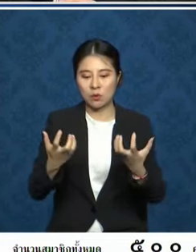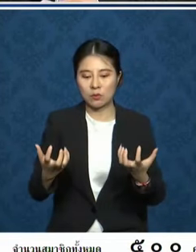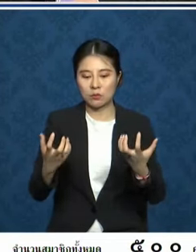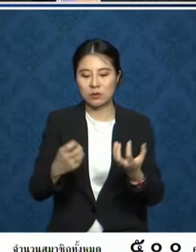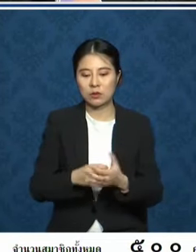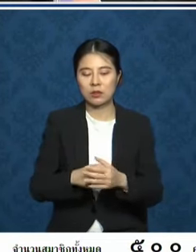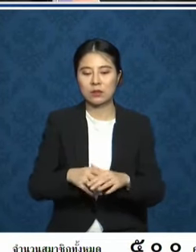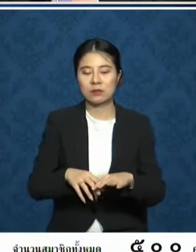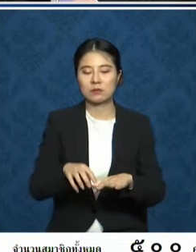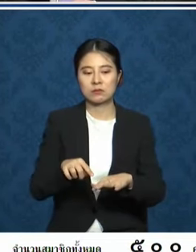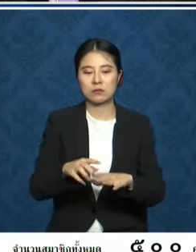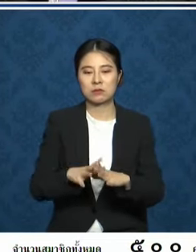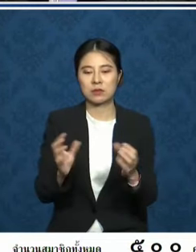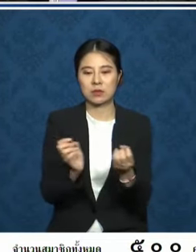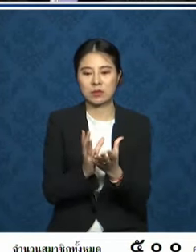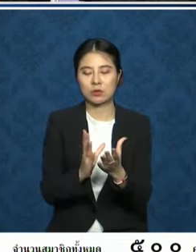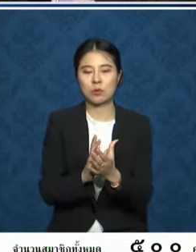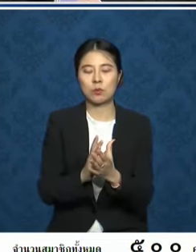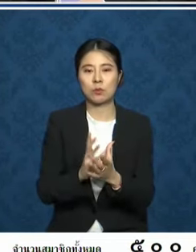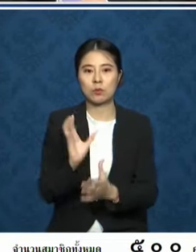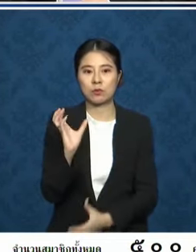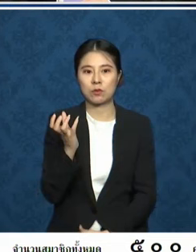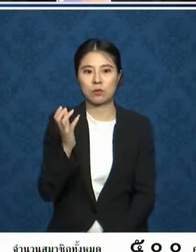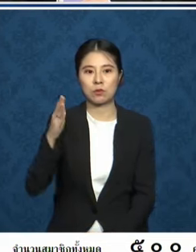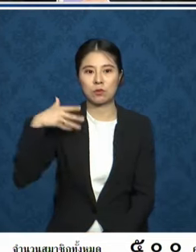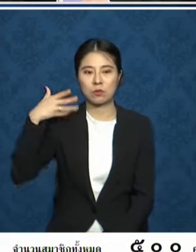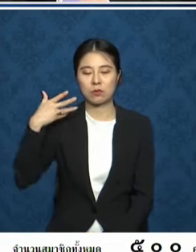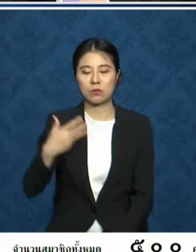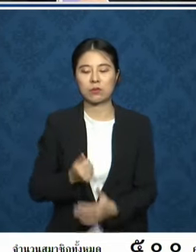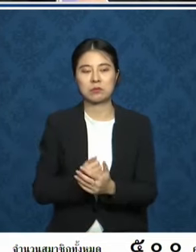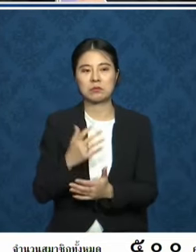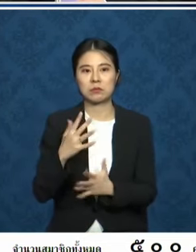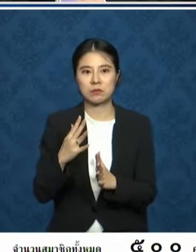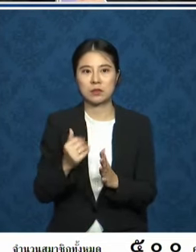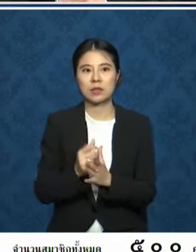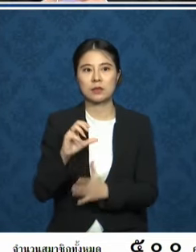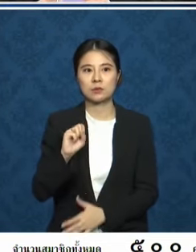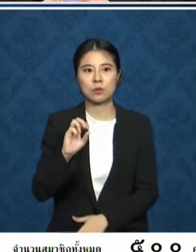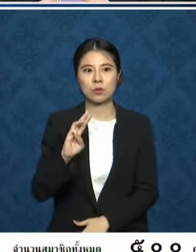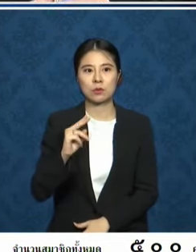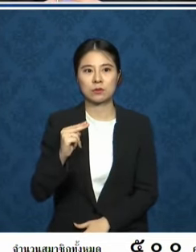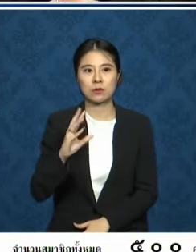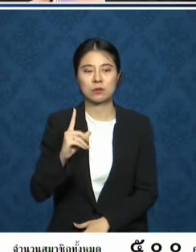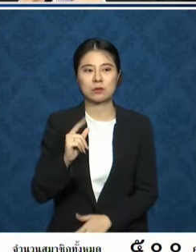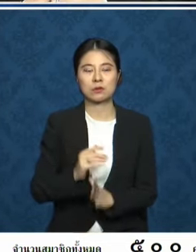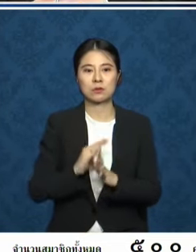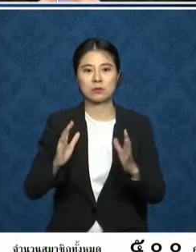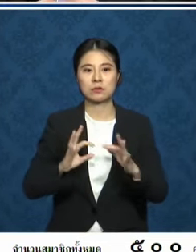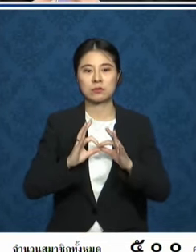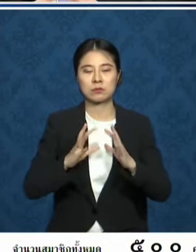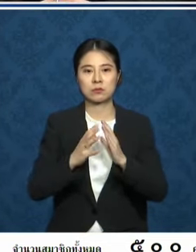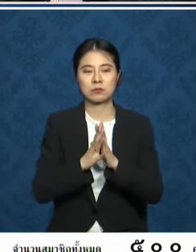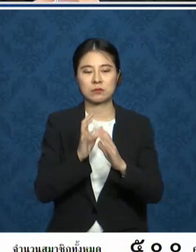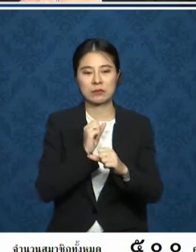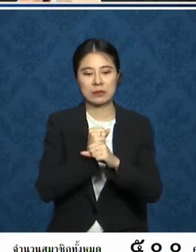องสวัเทช.นหนวยงานหักที่ช่วยสนับสนุให้ข้อมูลในการที่ประเทศเราประกาศบางก็